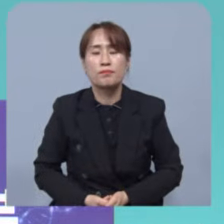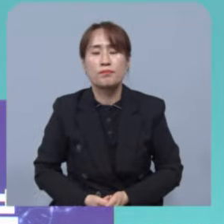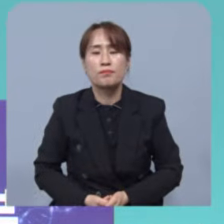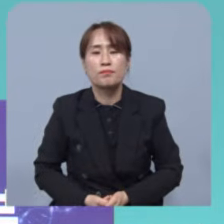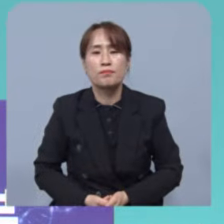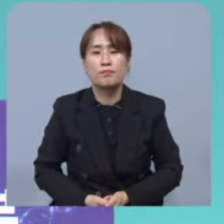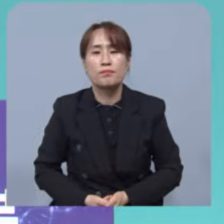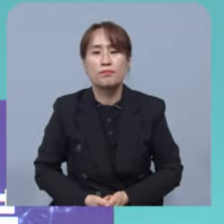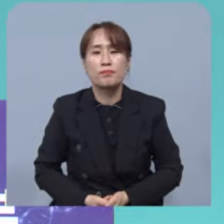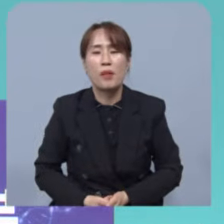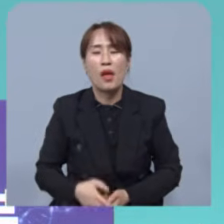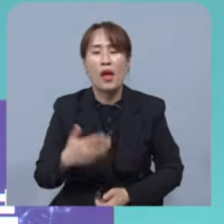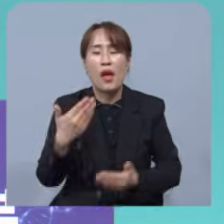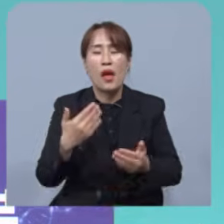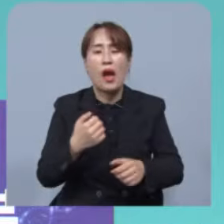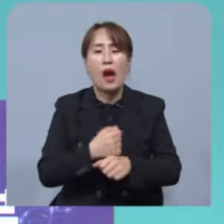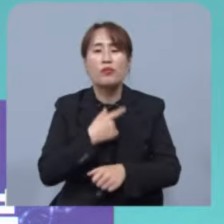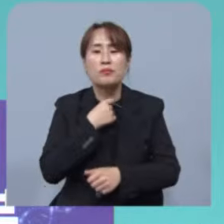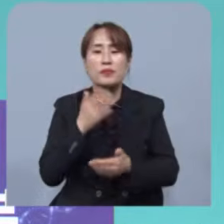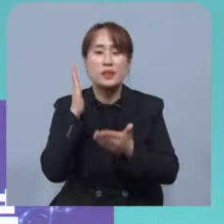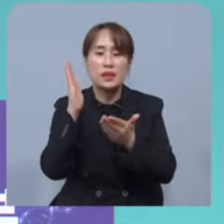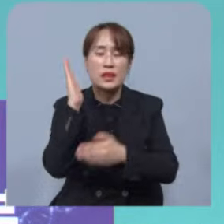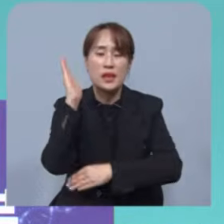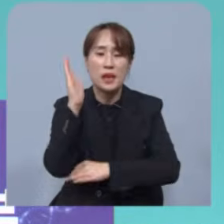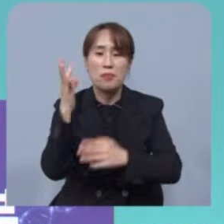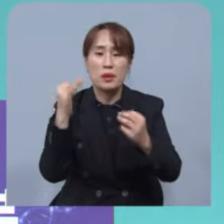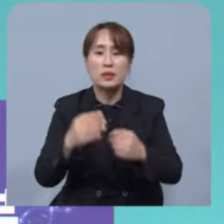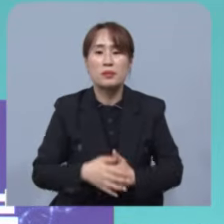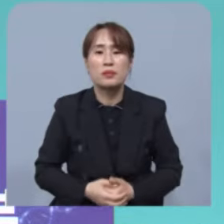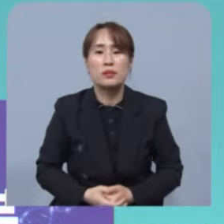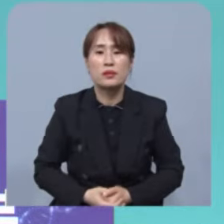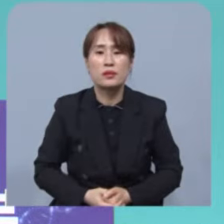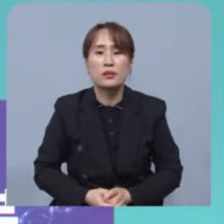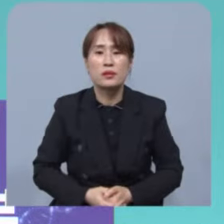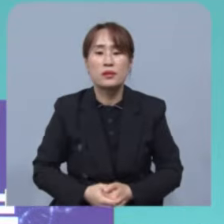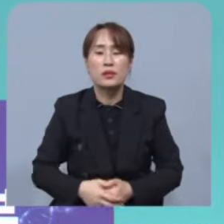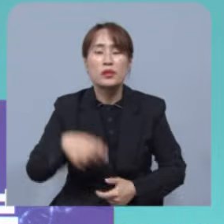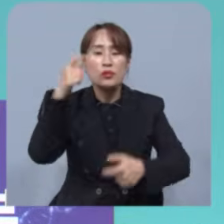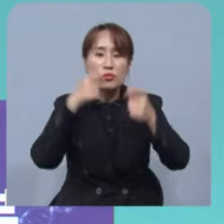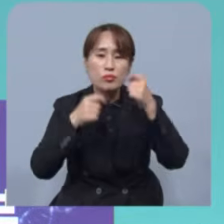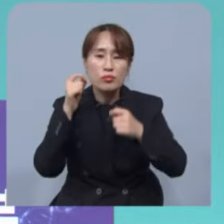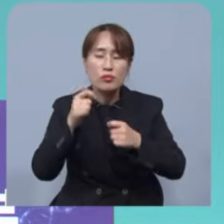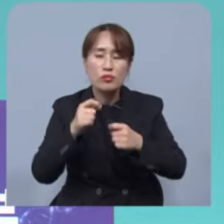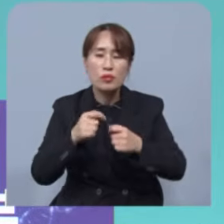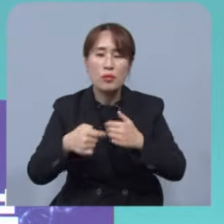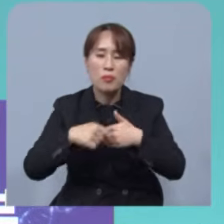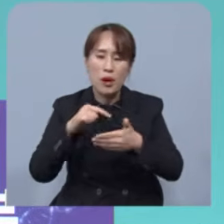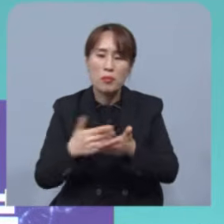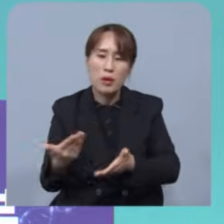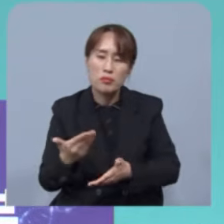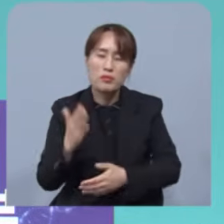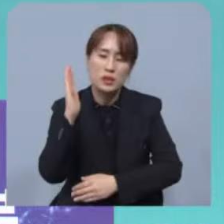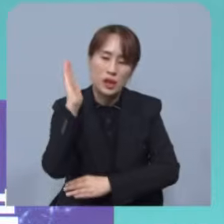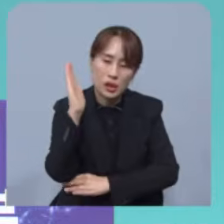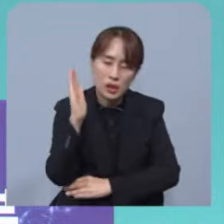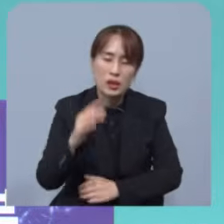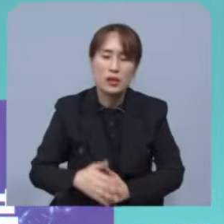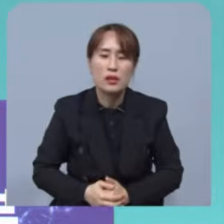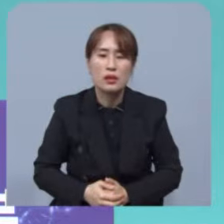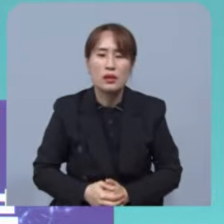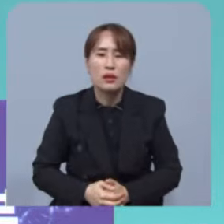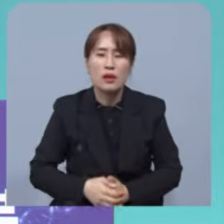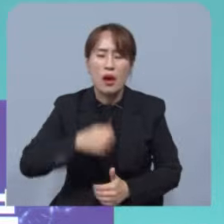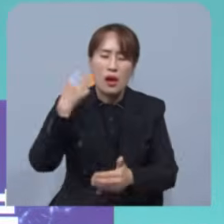결국은 많겠지만 그래도 눈물 흘리는 이야기, 가슴 아픈 이야기,